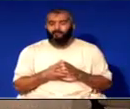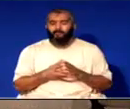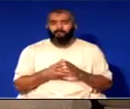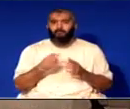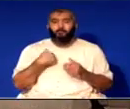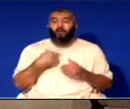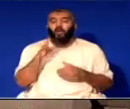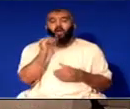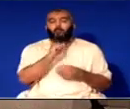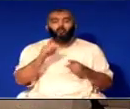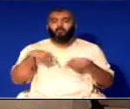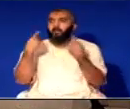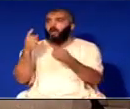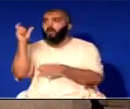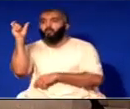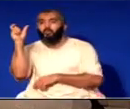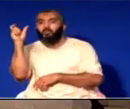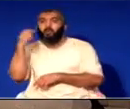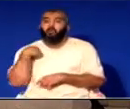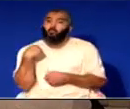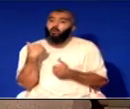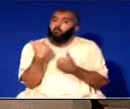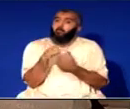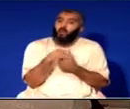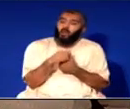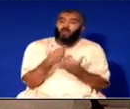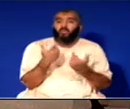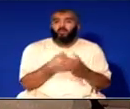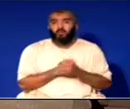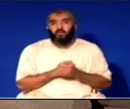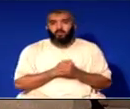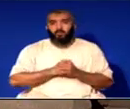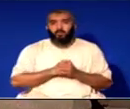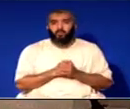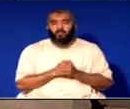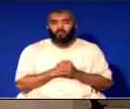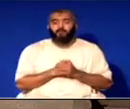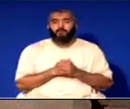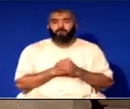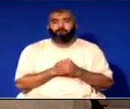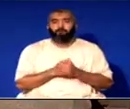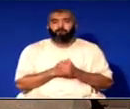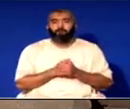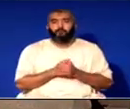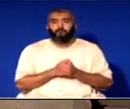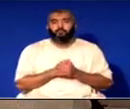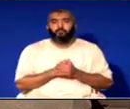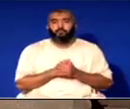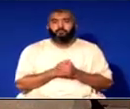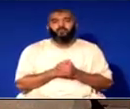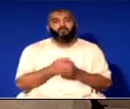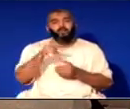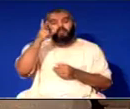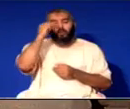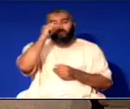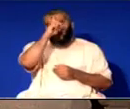نروح نصلي على بالك بلاطانسي ومضروب يهلكني. مفهوم السؤال سيدي الكريم، تسمع